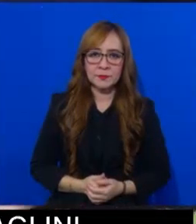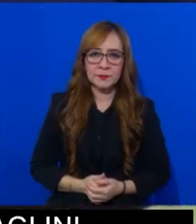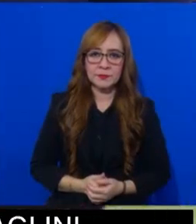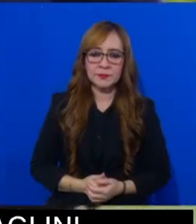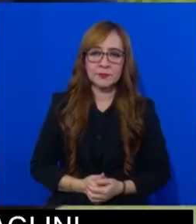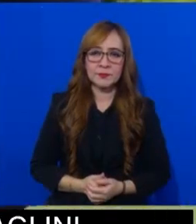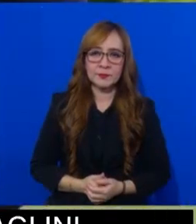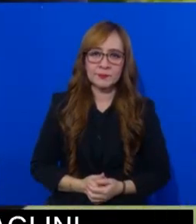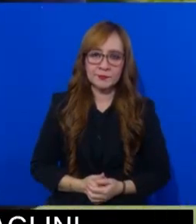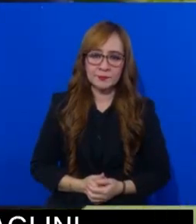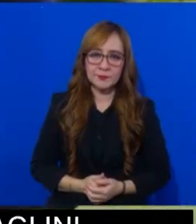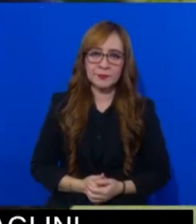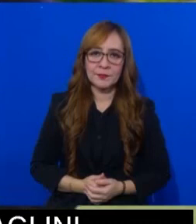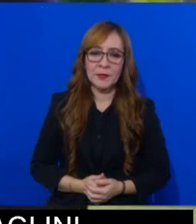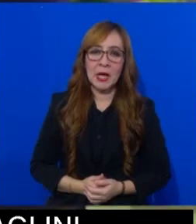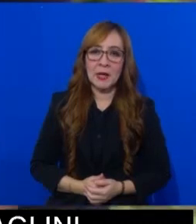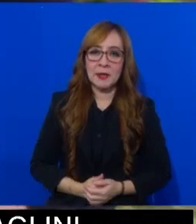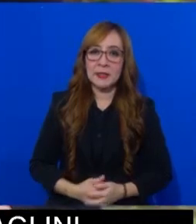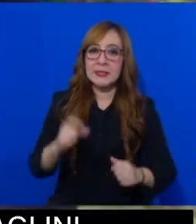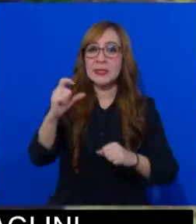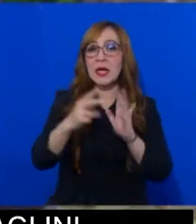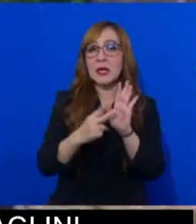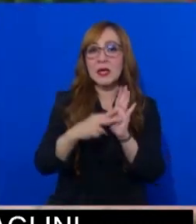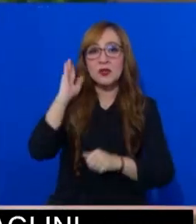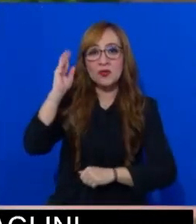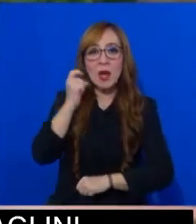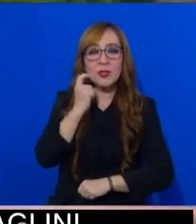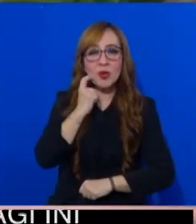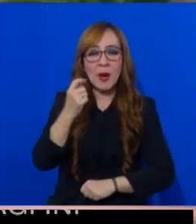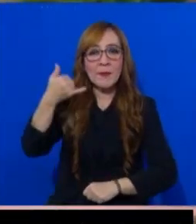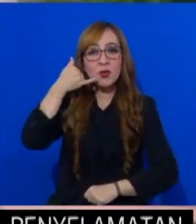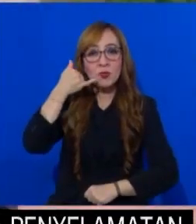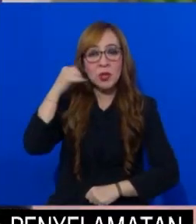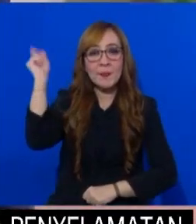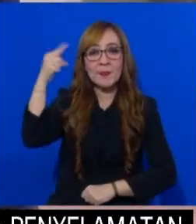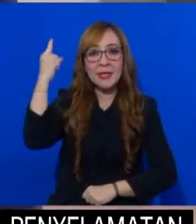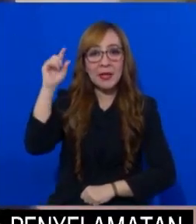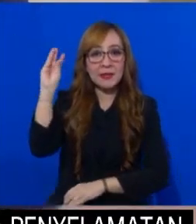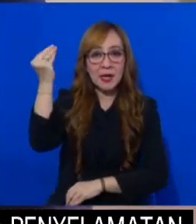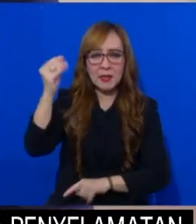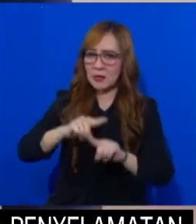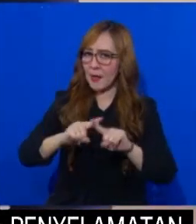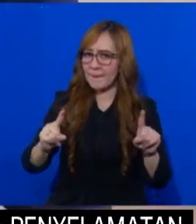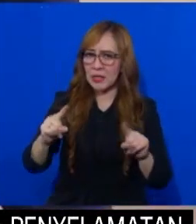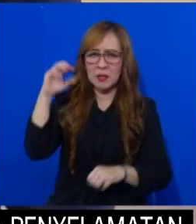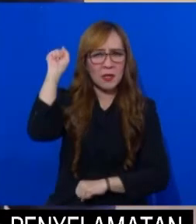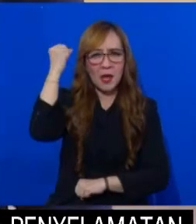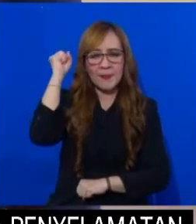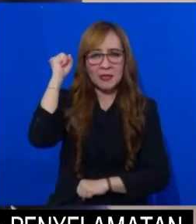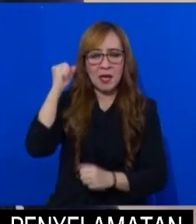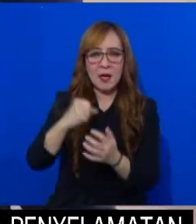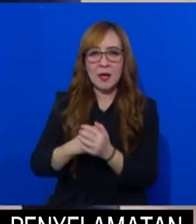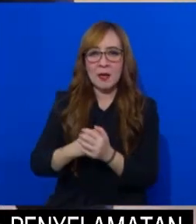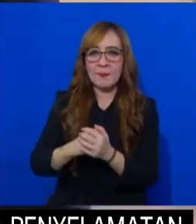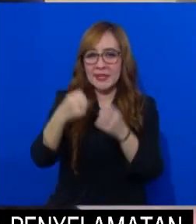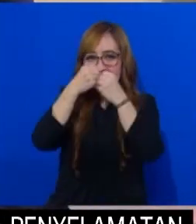Tim Liputan CNN Indonesia sudah mencoba menghubungi pihak pemerintah Provinsi DKI Jakarta, namun masih belum bisa mengkonfirmasi terkait